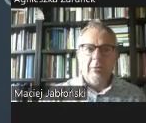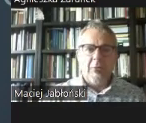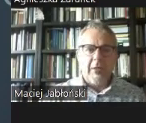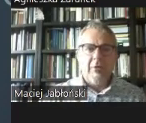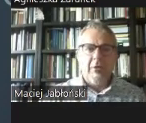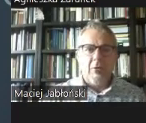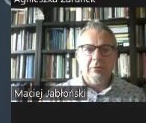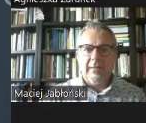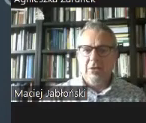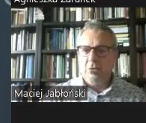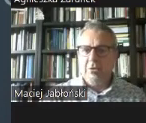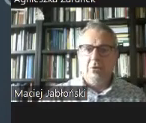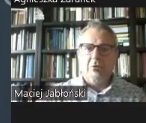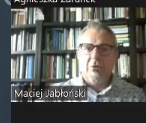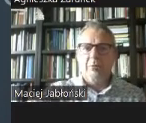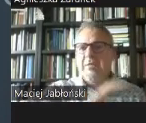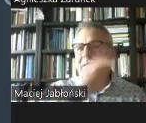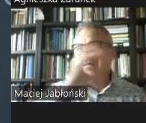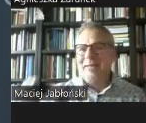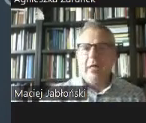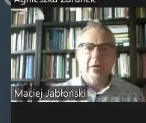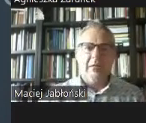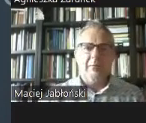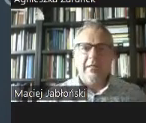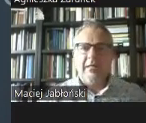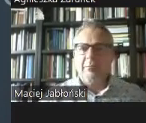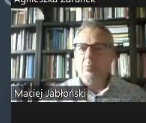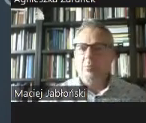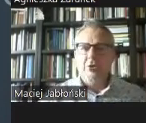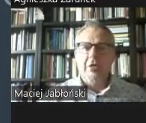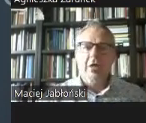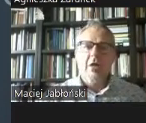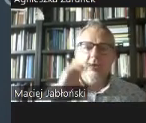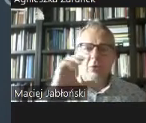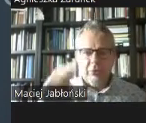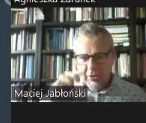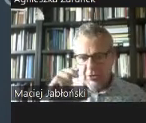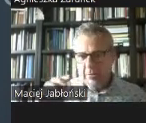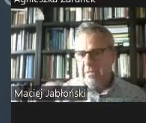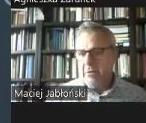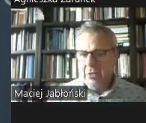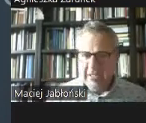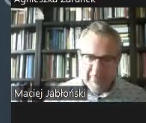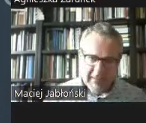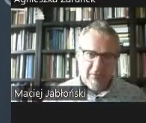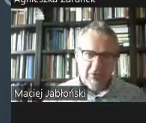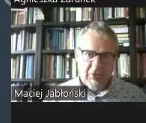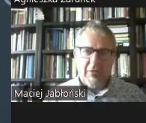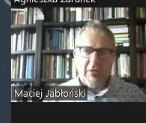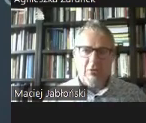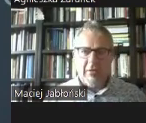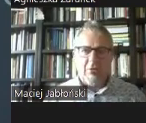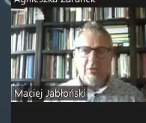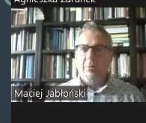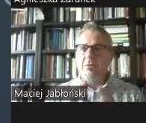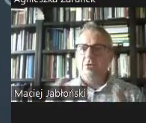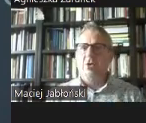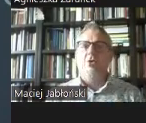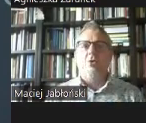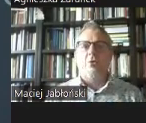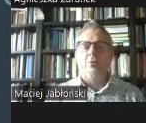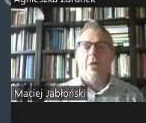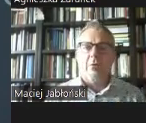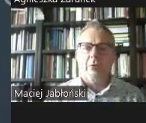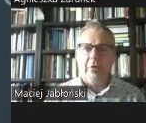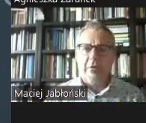to gdzieś tam to tak wygląda, także tutaj to, co jakby zadania jakby administracji publicznej w kontekście bezpieczeństwa tego naszego narodowego, tak bardzo